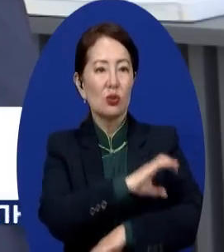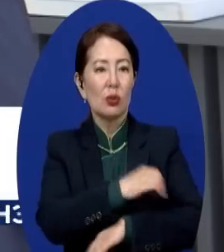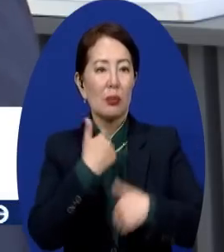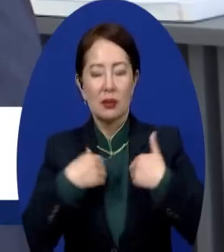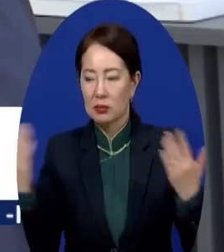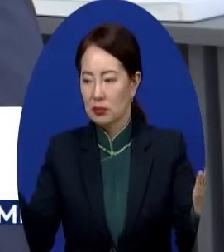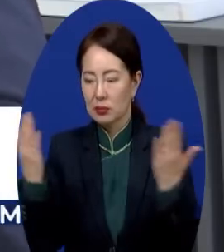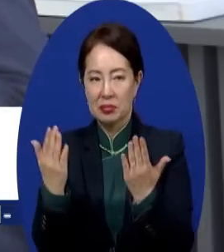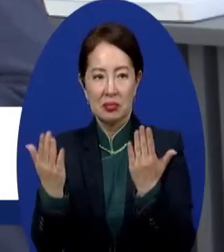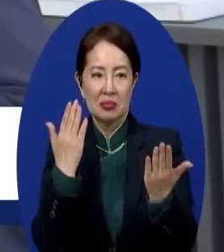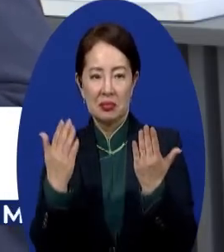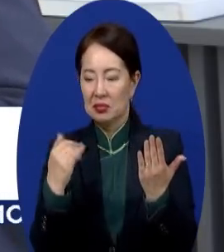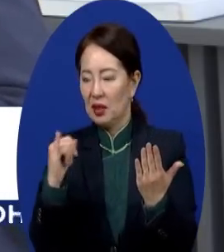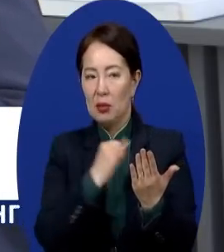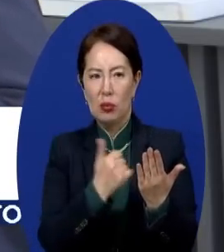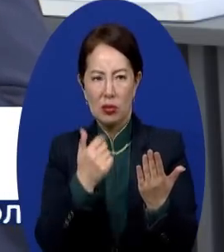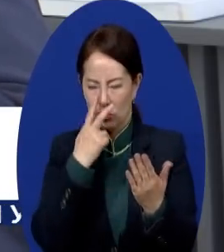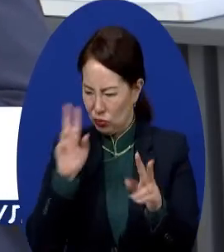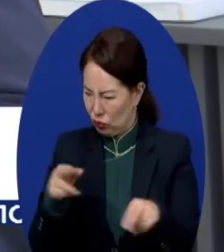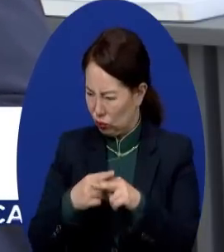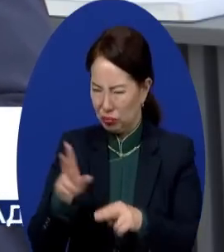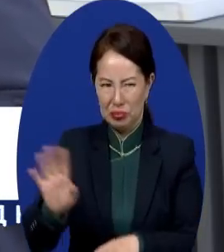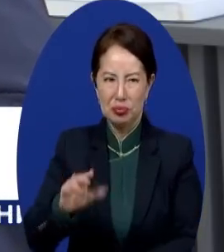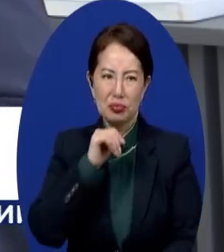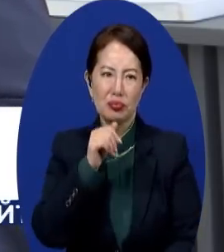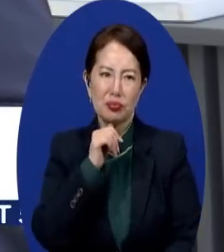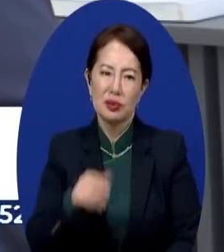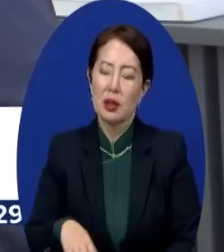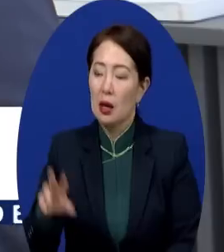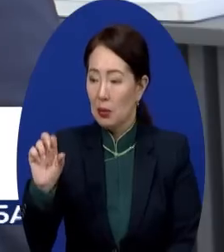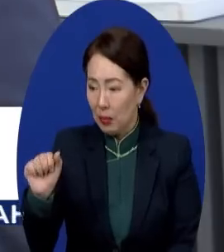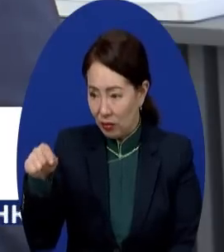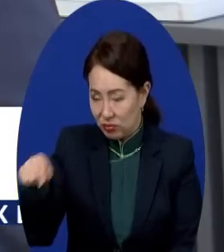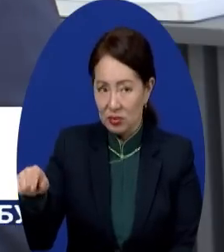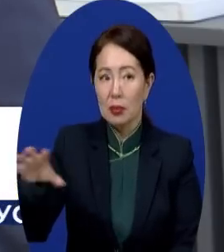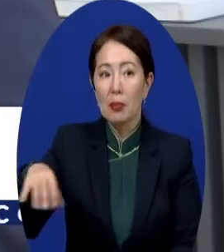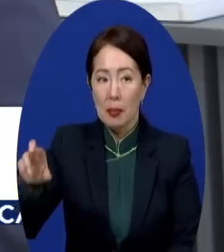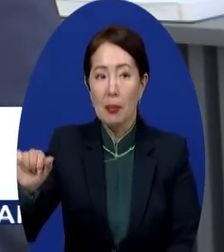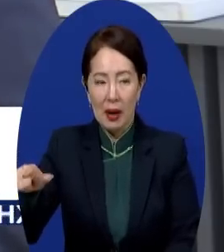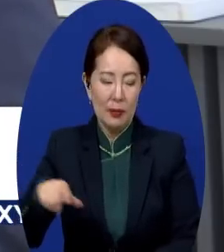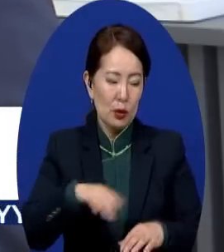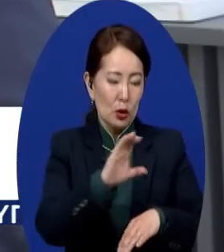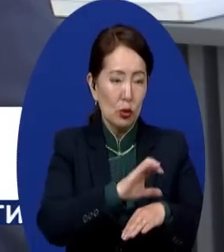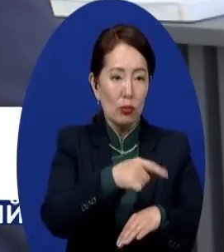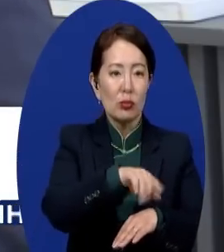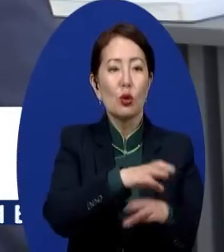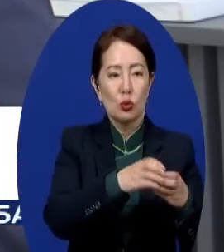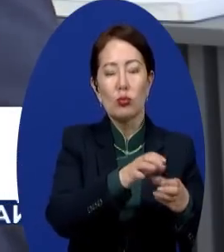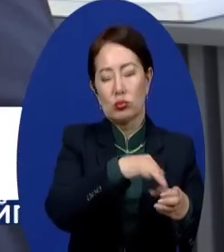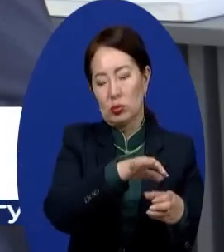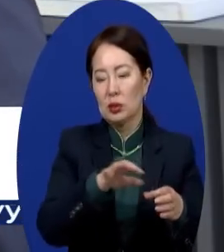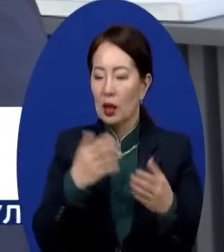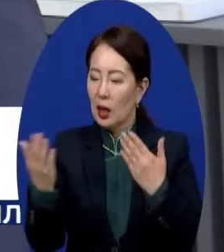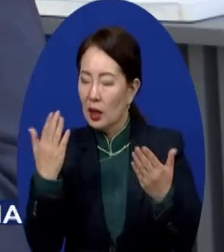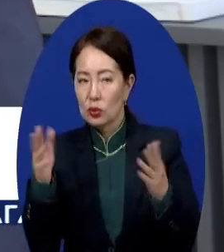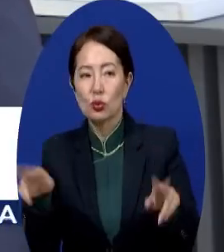багштай хооронд нь харьцуулаад сайн муу гэдэг үнэнэ гэсэн ойлголт биш байхгүй юу? Багийн сургуулиуд багтай, сумын сургуулиуд бол сумынхаа төвшөнд л